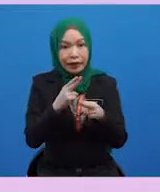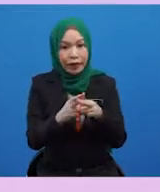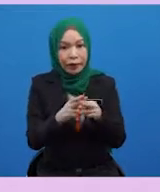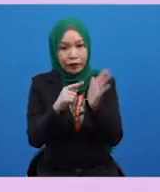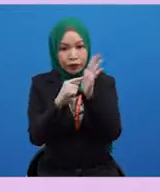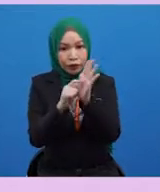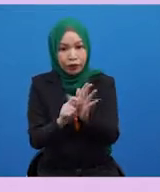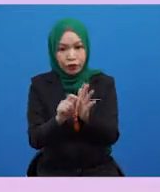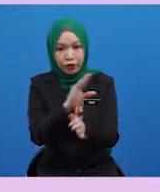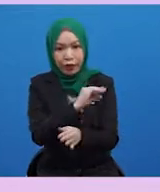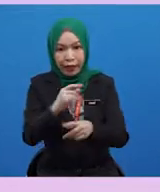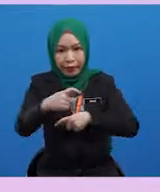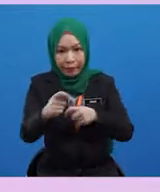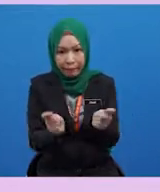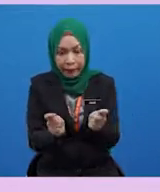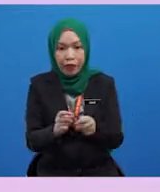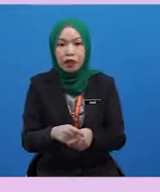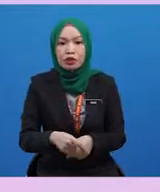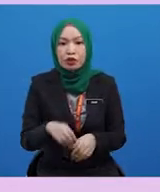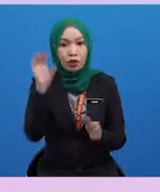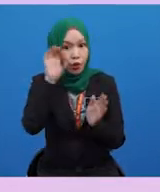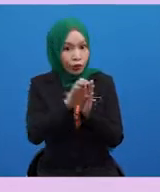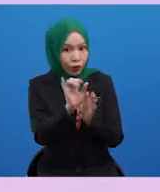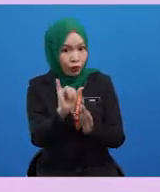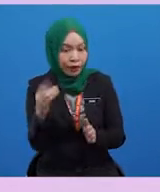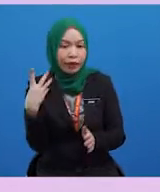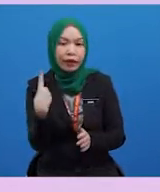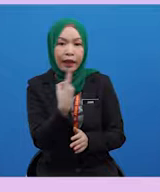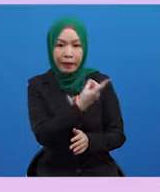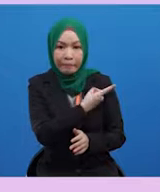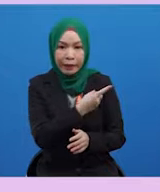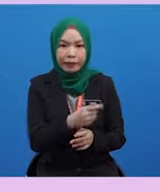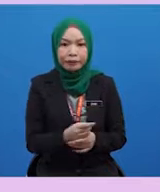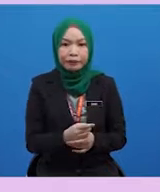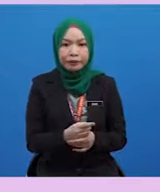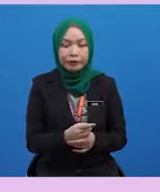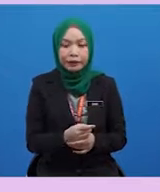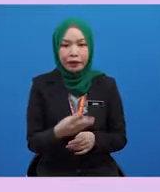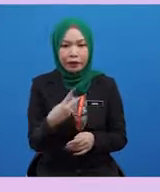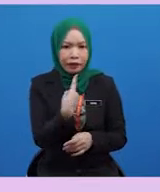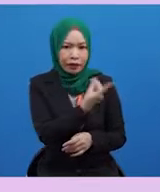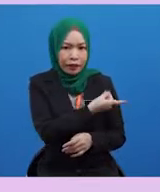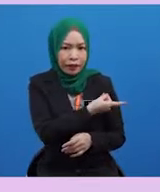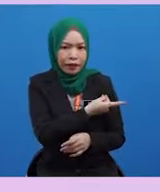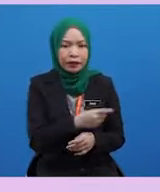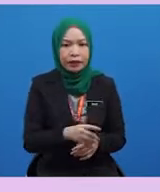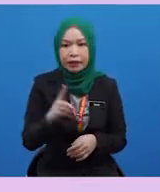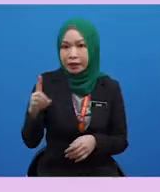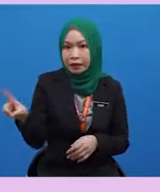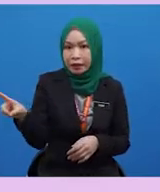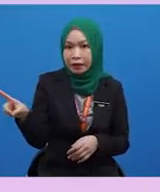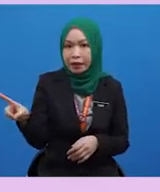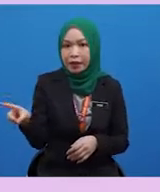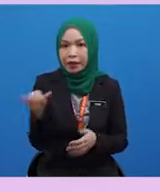tempat. Contohnya, kami, kita, mereka, dia, nya, itu, ini,